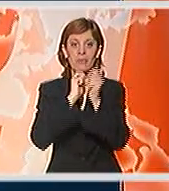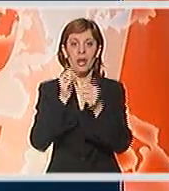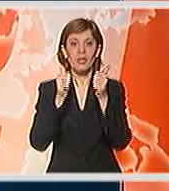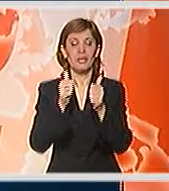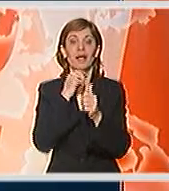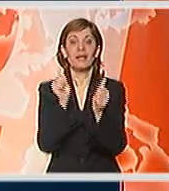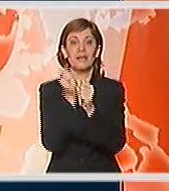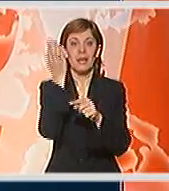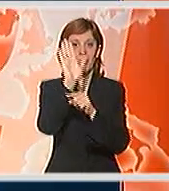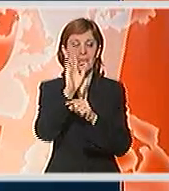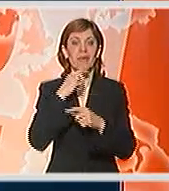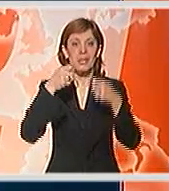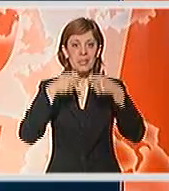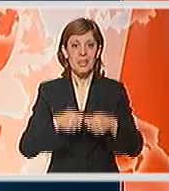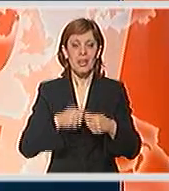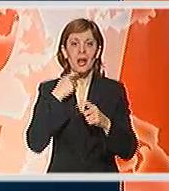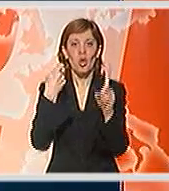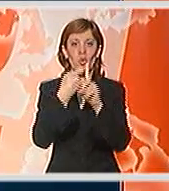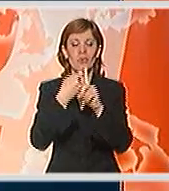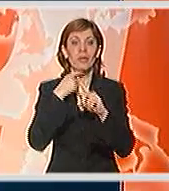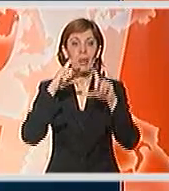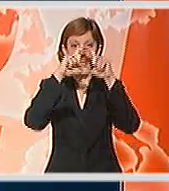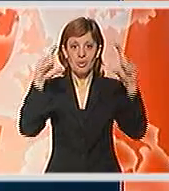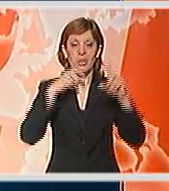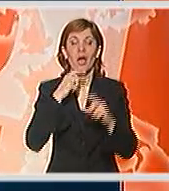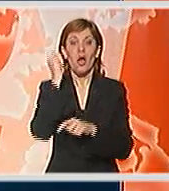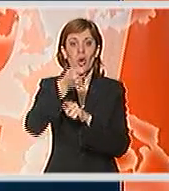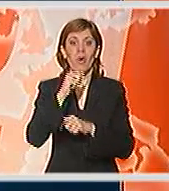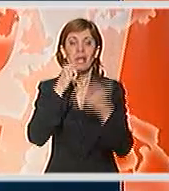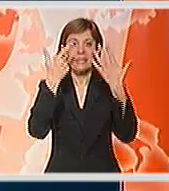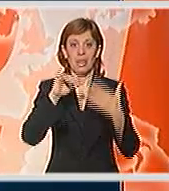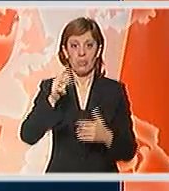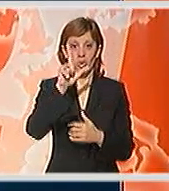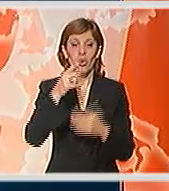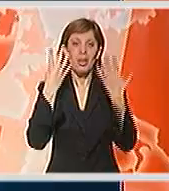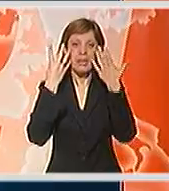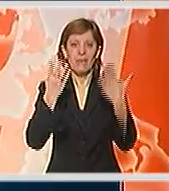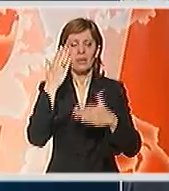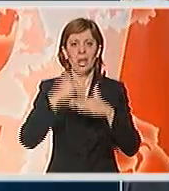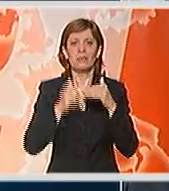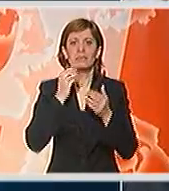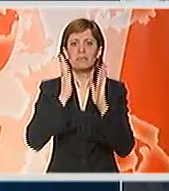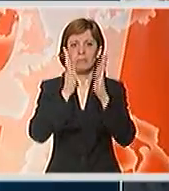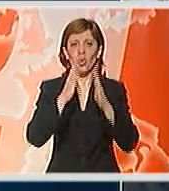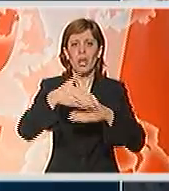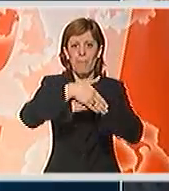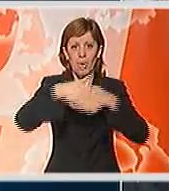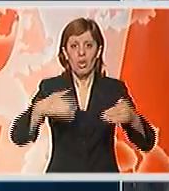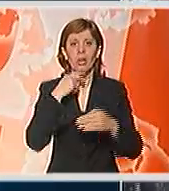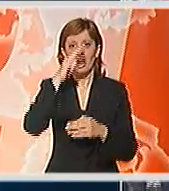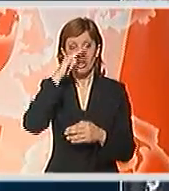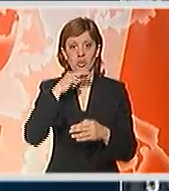danas sa predstavnicima sindikata kuršumlijskih preduzeća Kopaonik i 7. jul, koji 9 dana blokiraju magistralni put